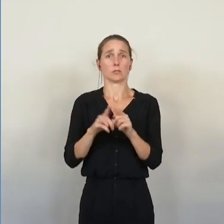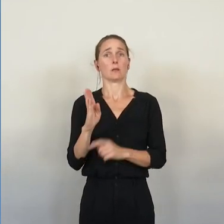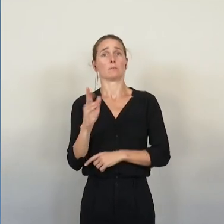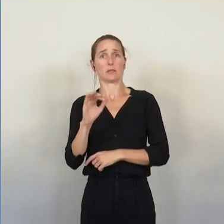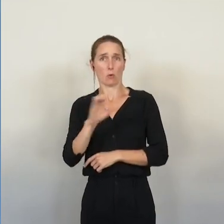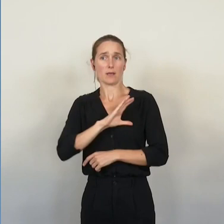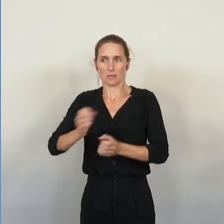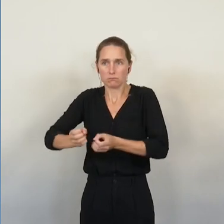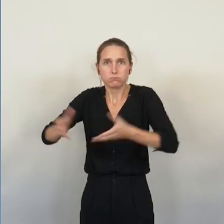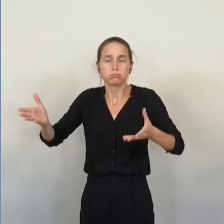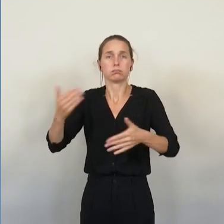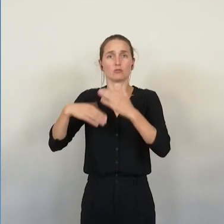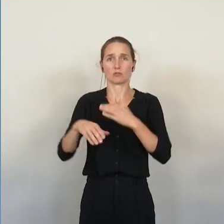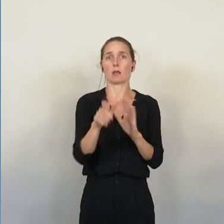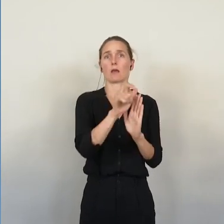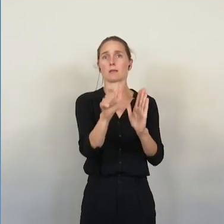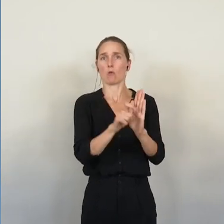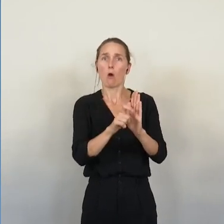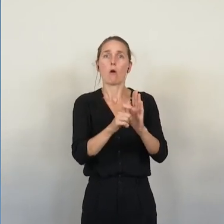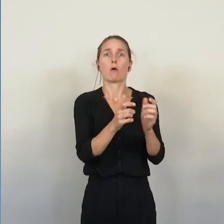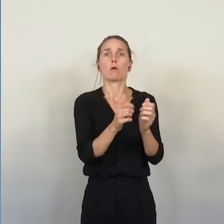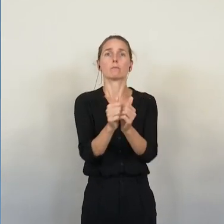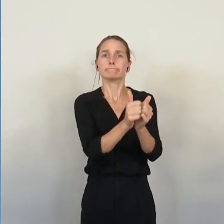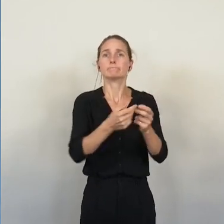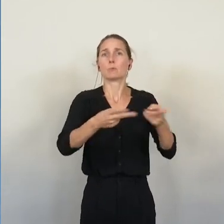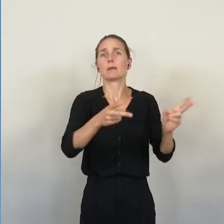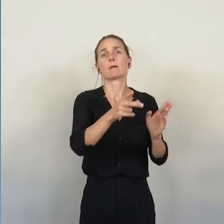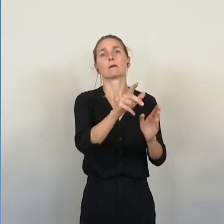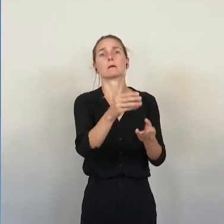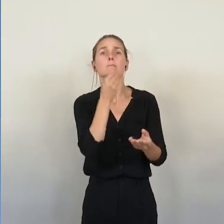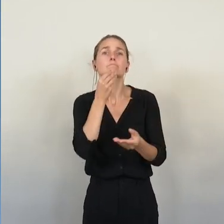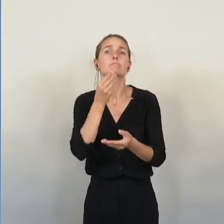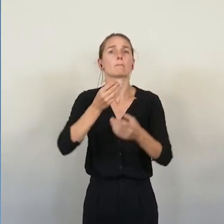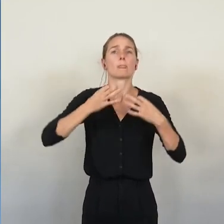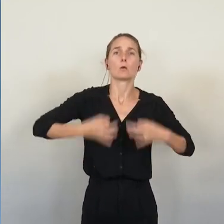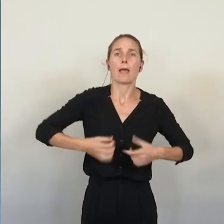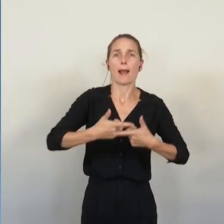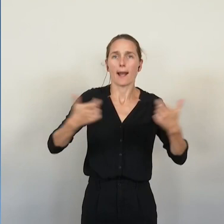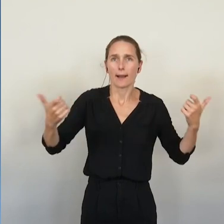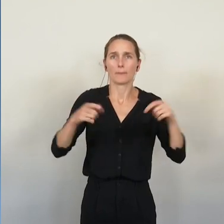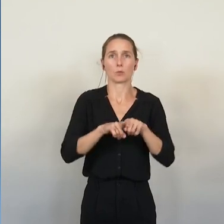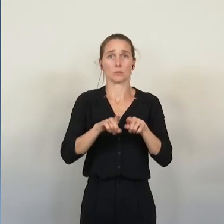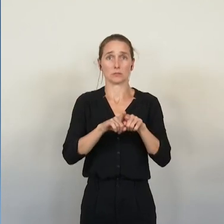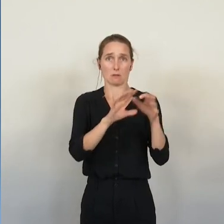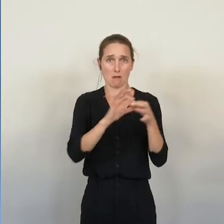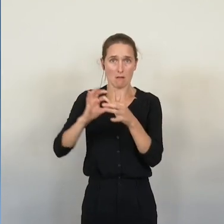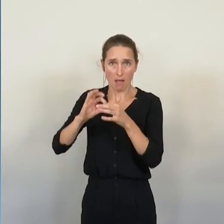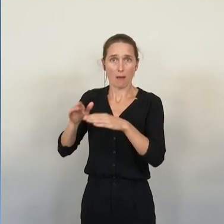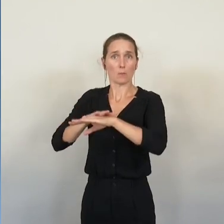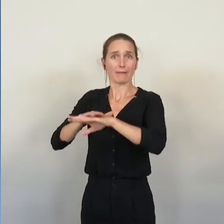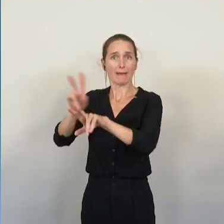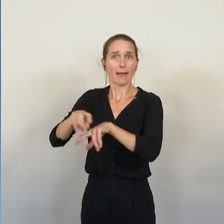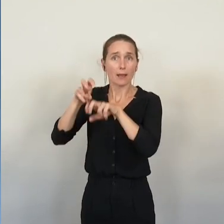restaurations collective en lien avec la loi égalim la mise en cohérence des pratiques agricoles avec les enjeux sanitaires et de protection de